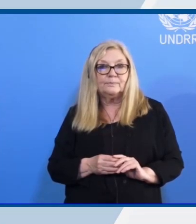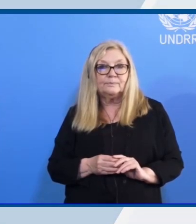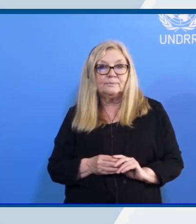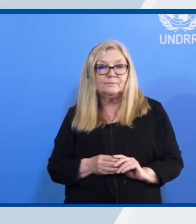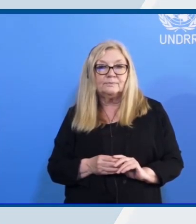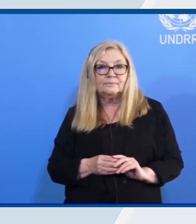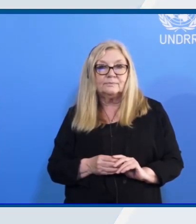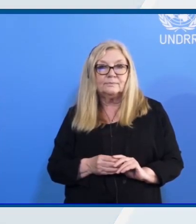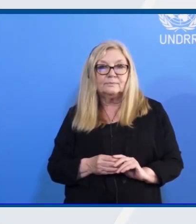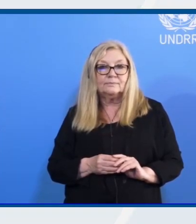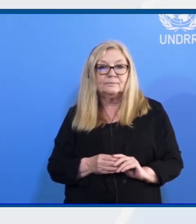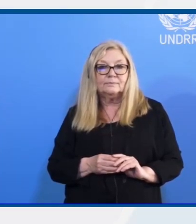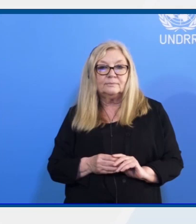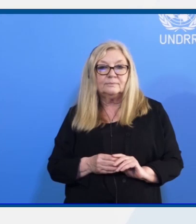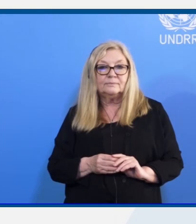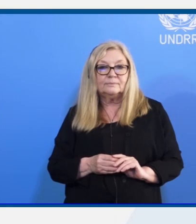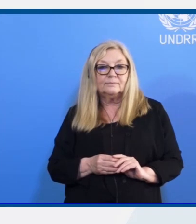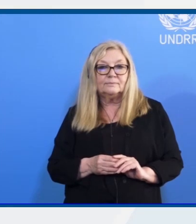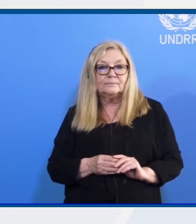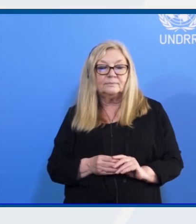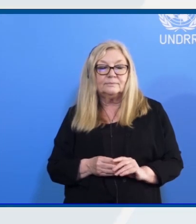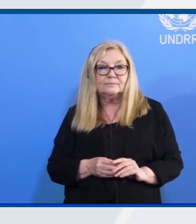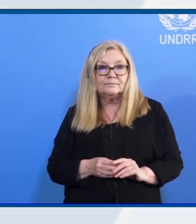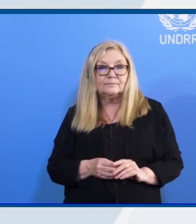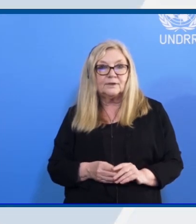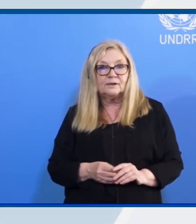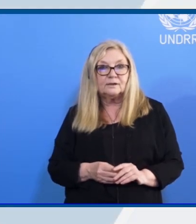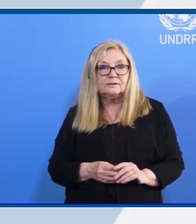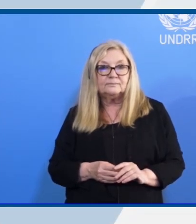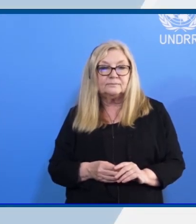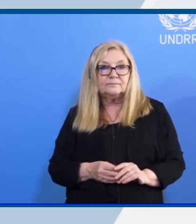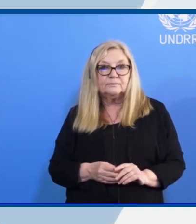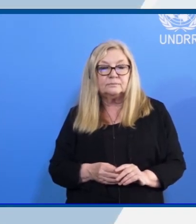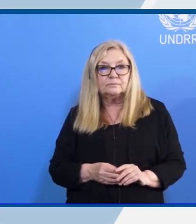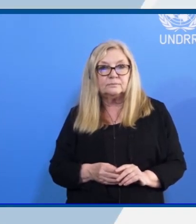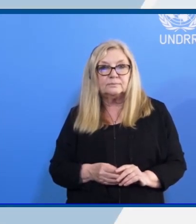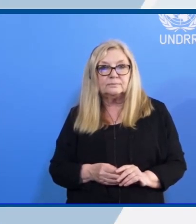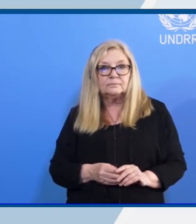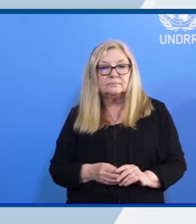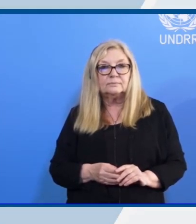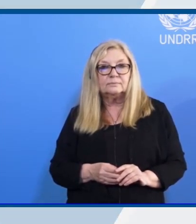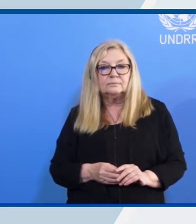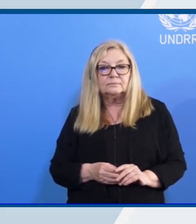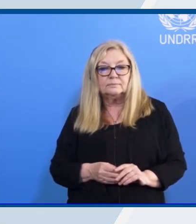नियोजनमध्ये घ्यायला पाहिजे आणि नियोजनमध्ये घेऊन त्यांची क्षमता पण बांधणी करायला पाहिजे.